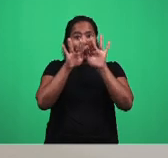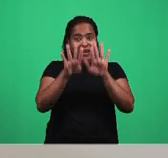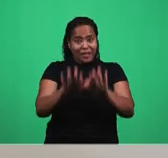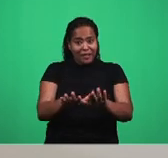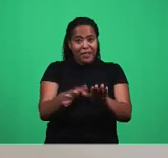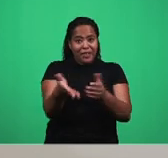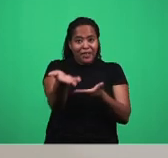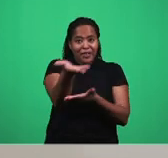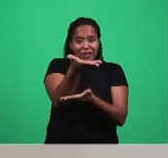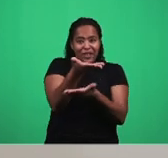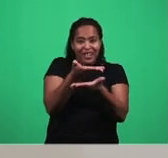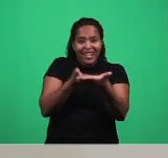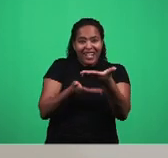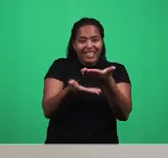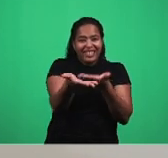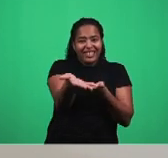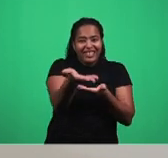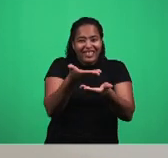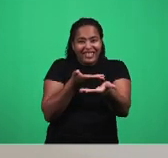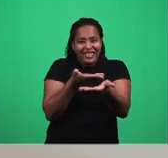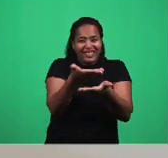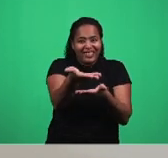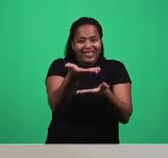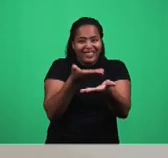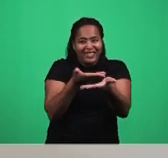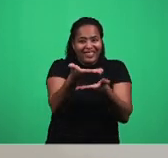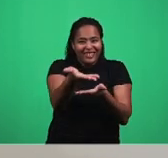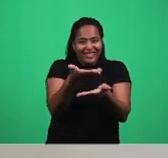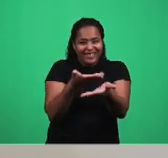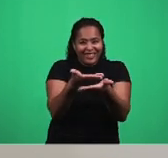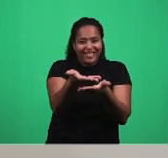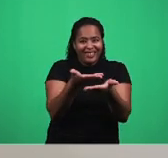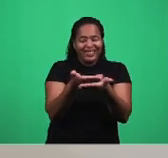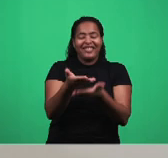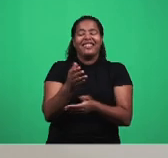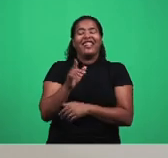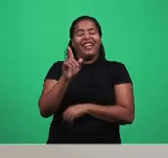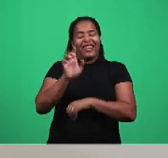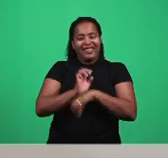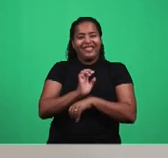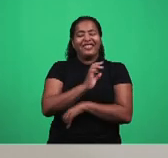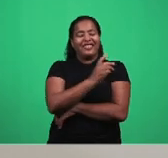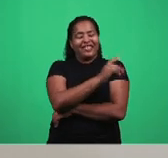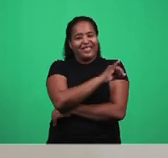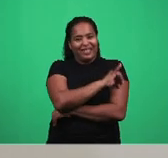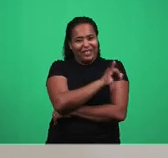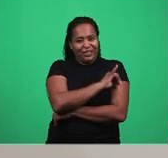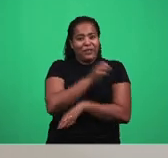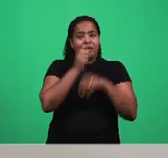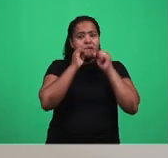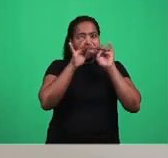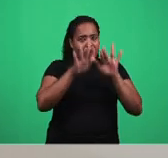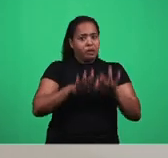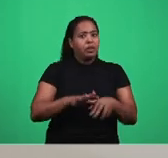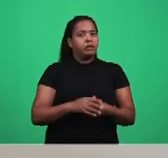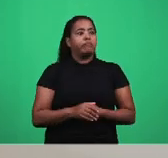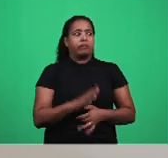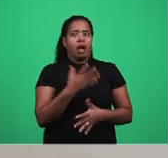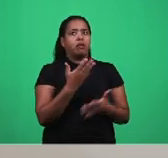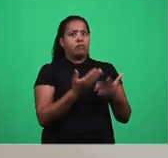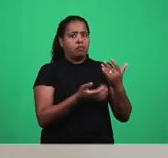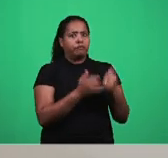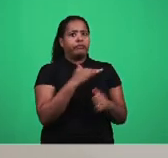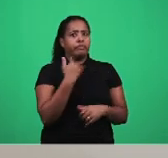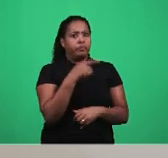une participation dans l'État de Rio de Janeiro. Il y a une grande bénédiction. Nous perdons des frères et sœurs là-bas avec le problème